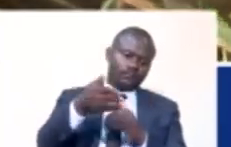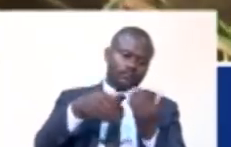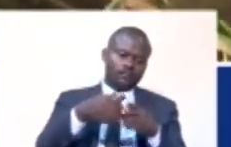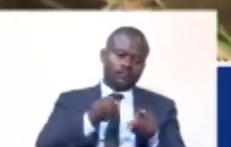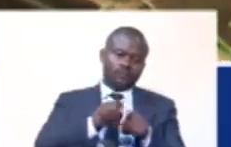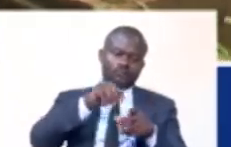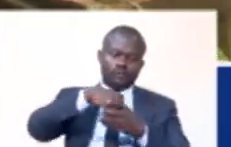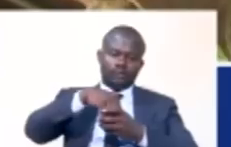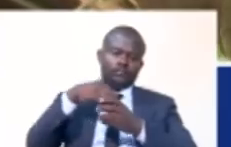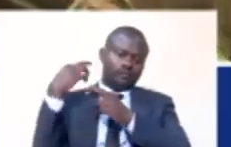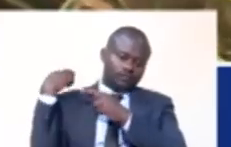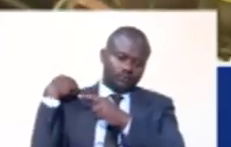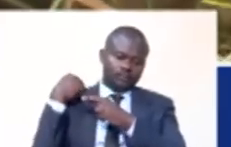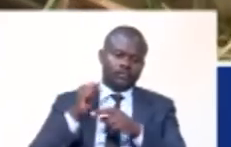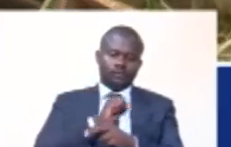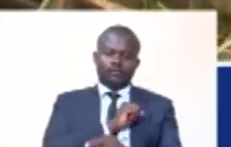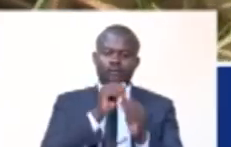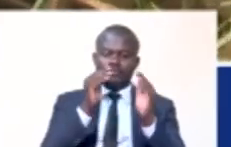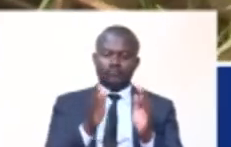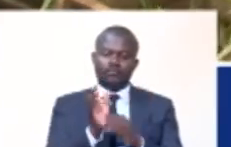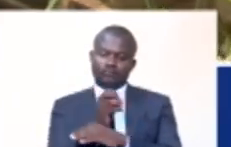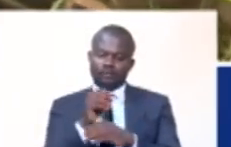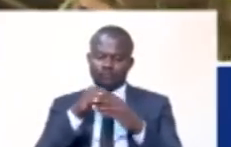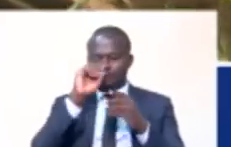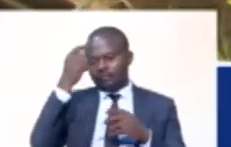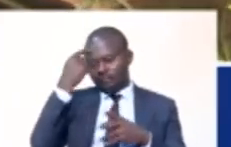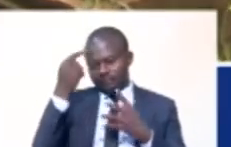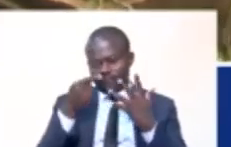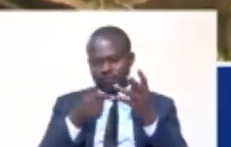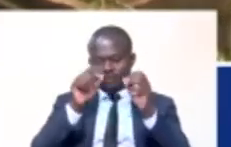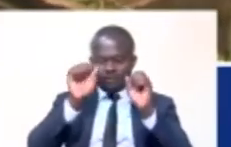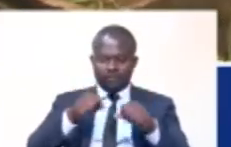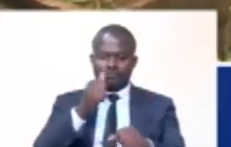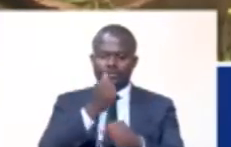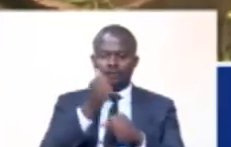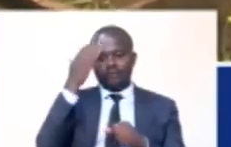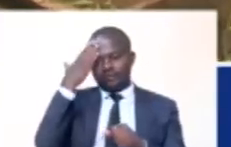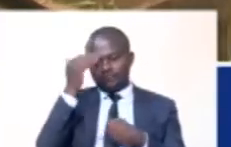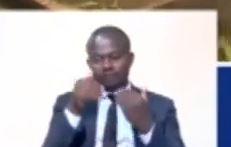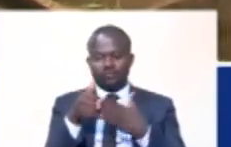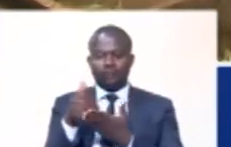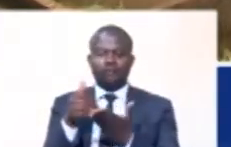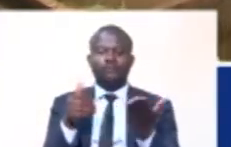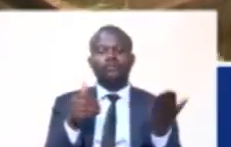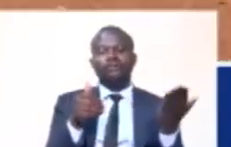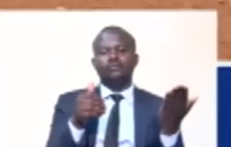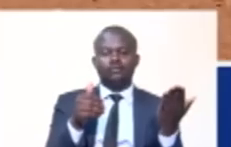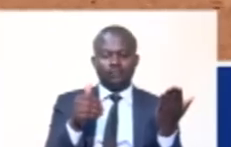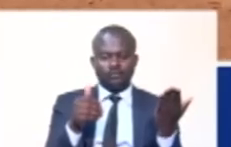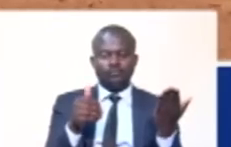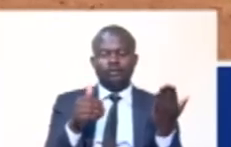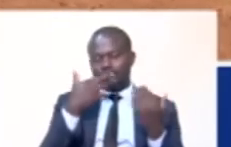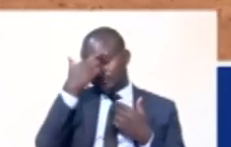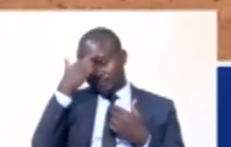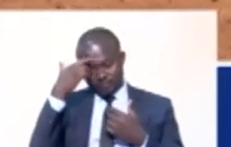nshingano za Sena tugira inama guverinoma icyakorwa kugira ngo intego cyangwa se